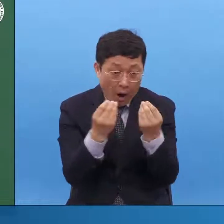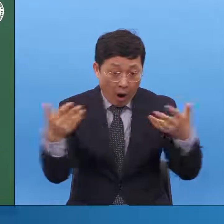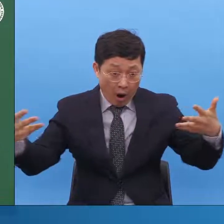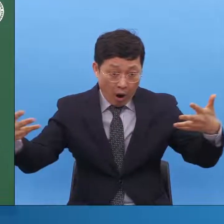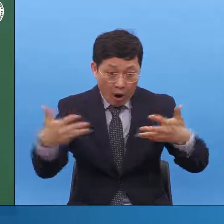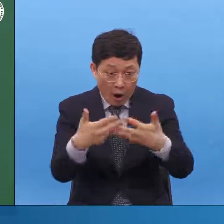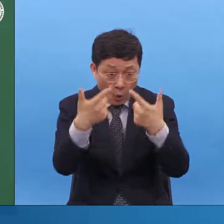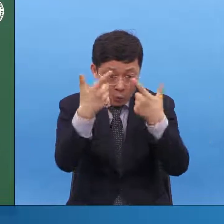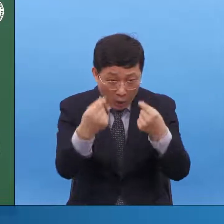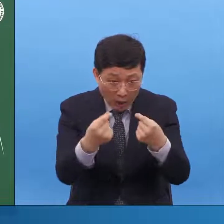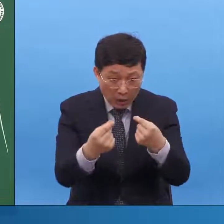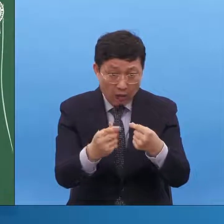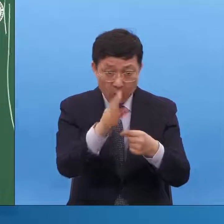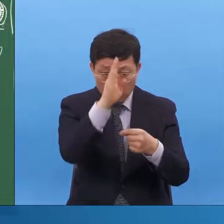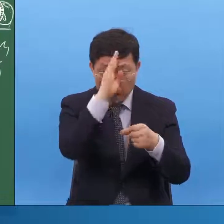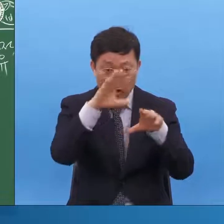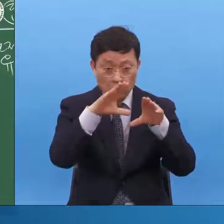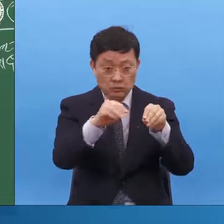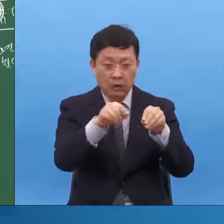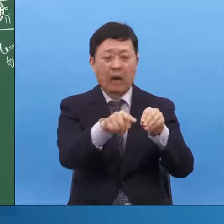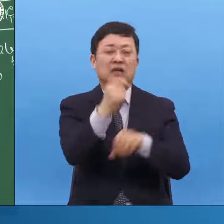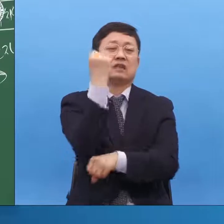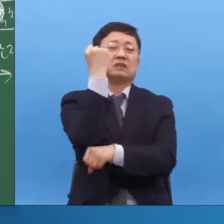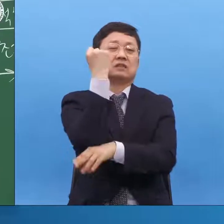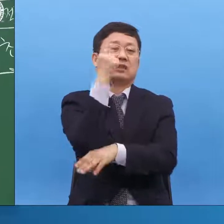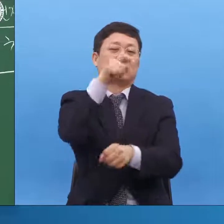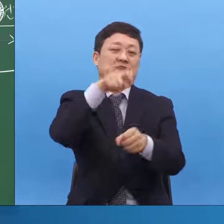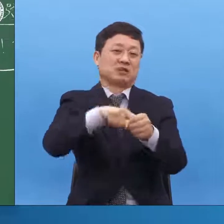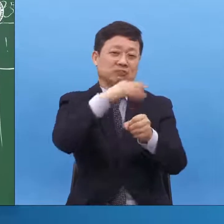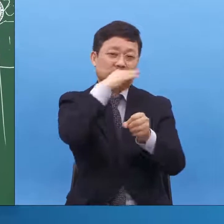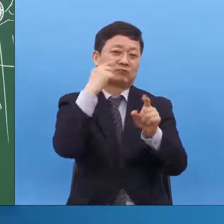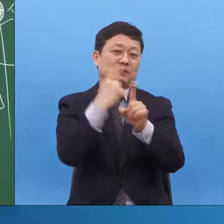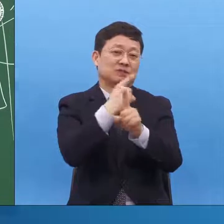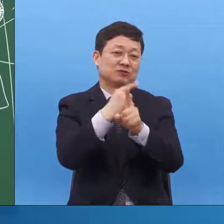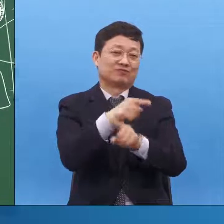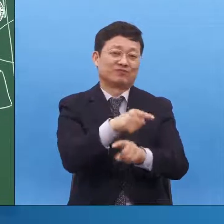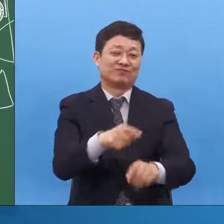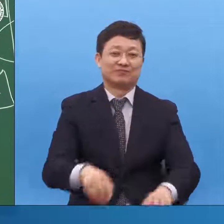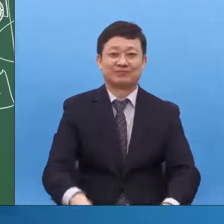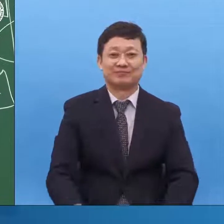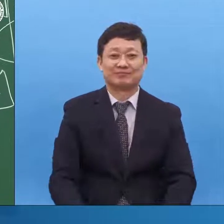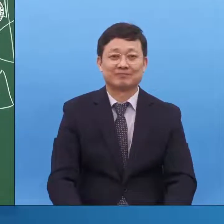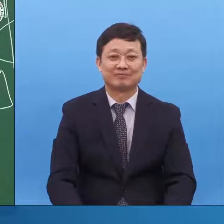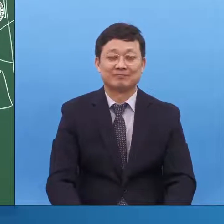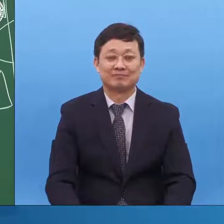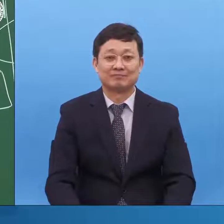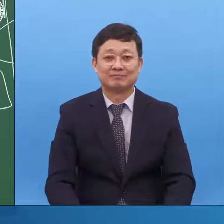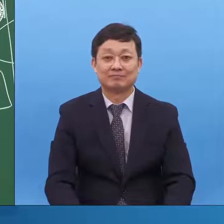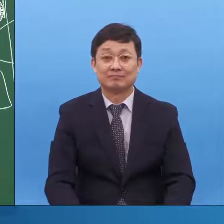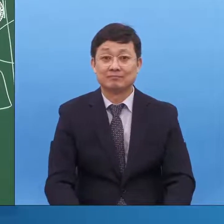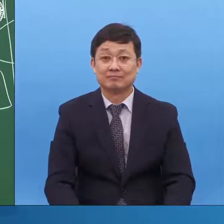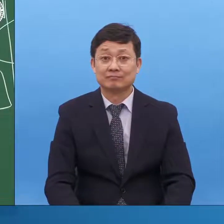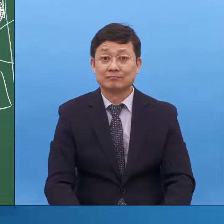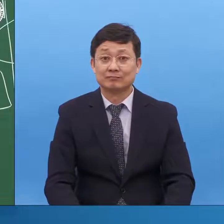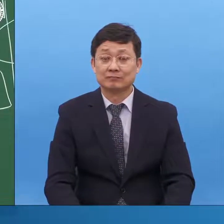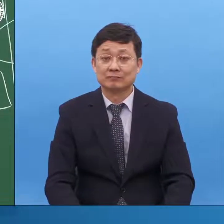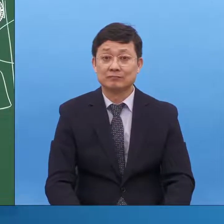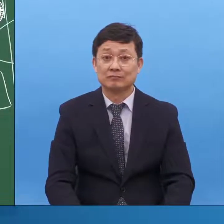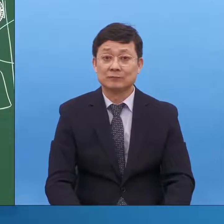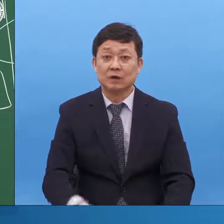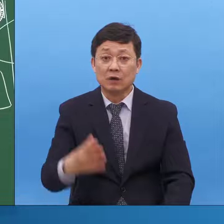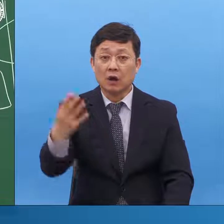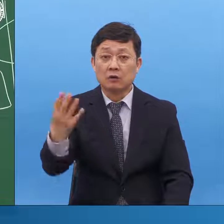believe and explain Christ and these works take place. Yes, it's the same thing. 만약에 성전미문의 안전뱅이가 안 일어났다